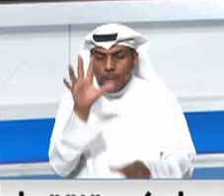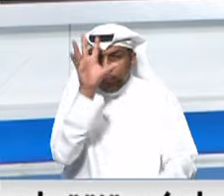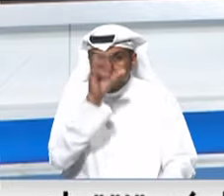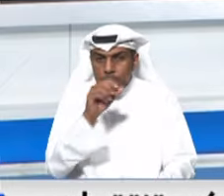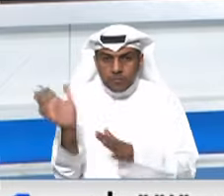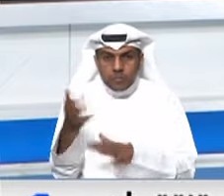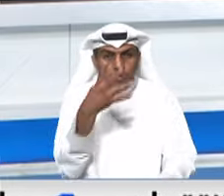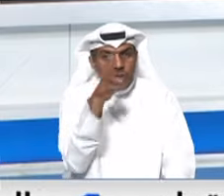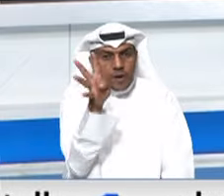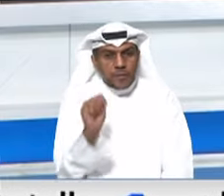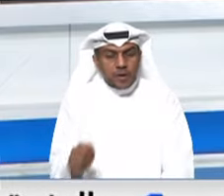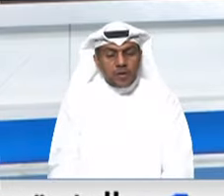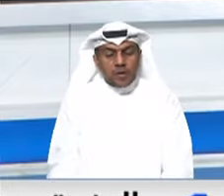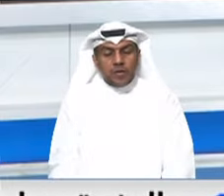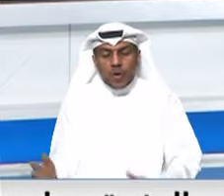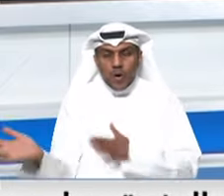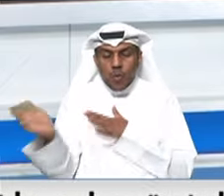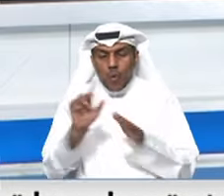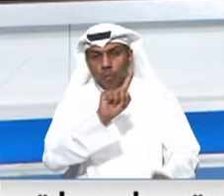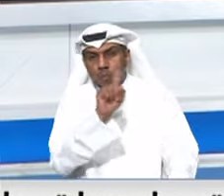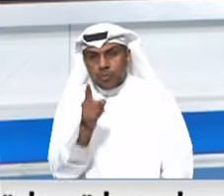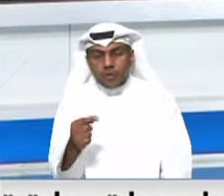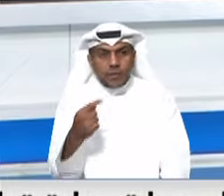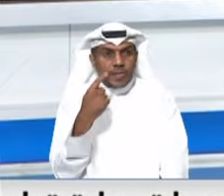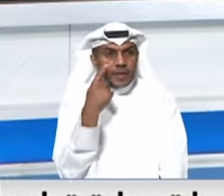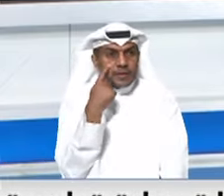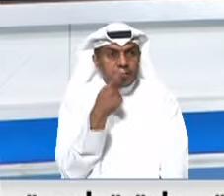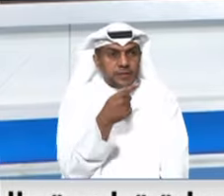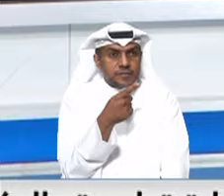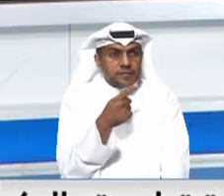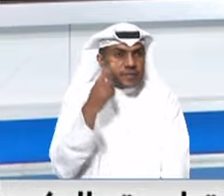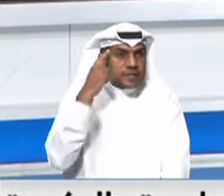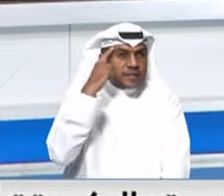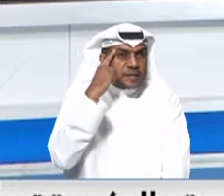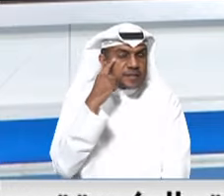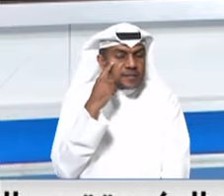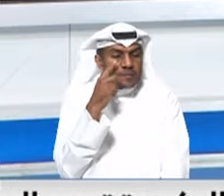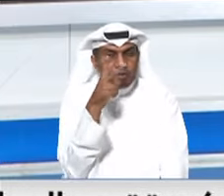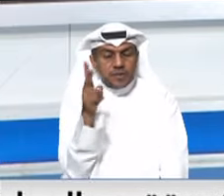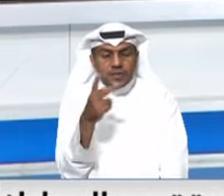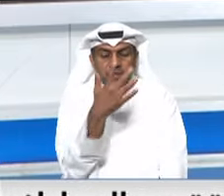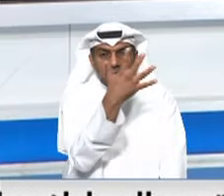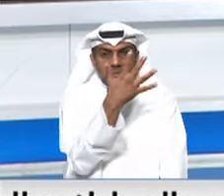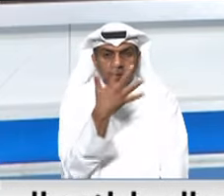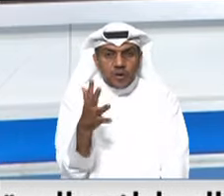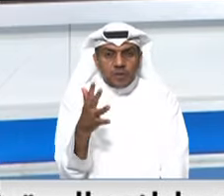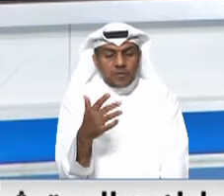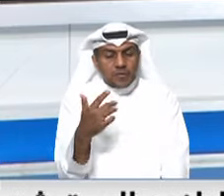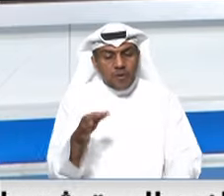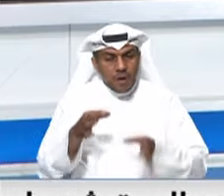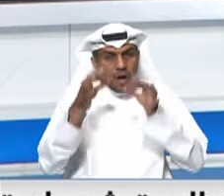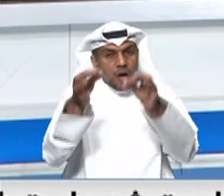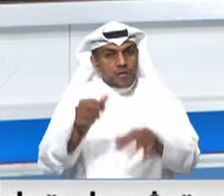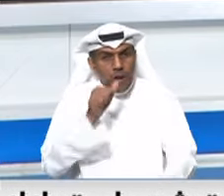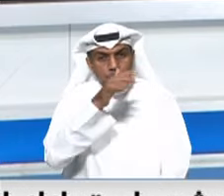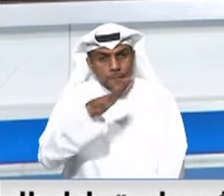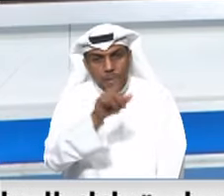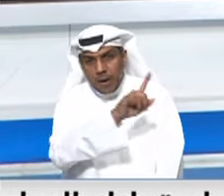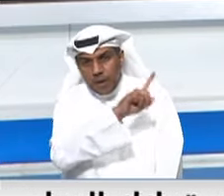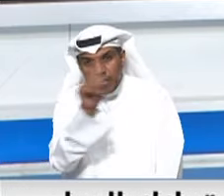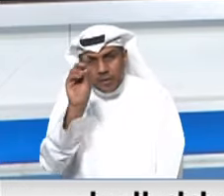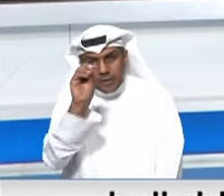سرعته ال 40 م في الساعه نشاط الرياح يستمر وبشكل اكبر في يوم السبت من 20 ل 55 اجل اي نشاط بحري العظمى 48